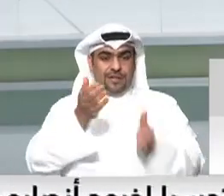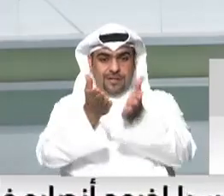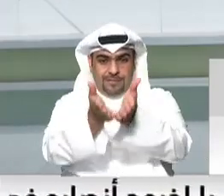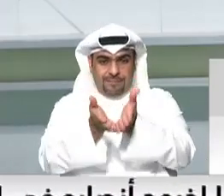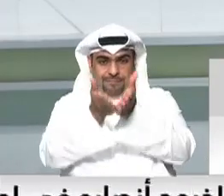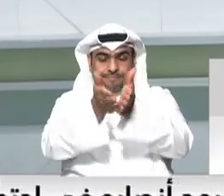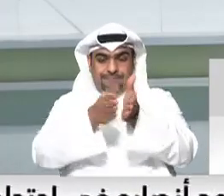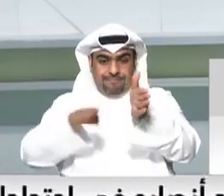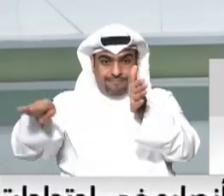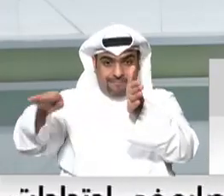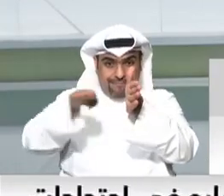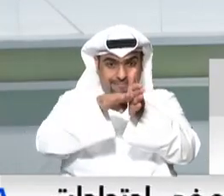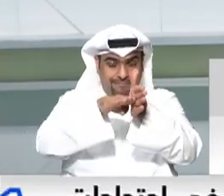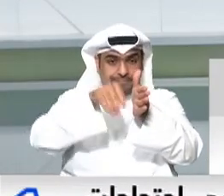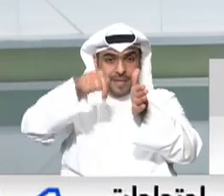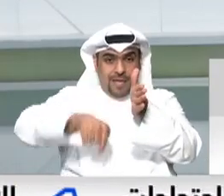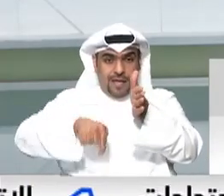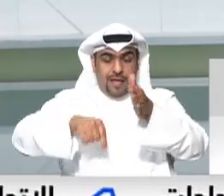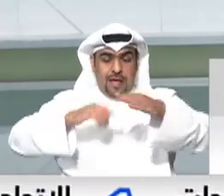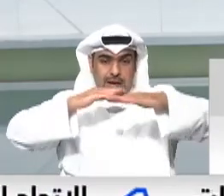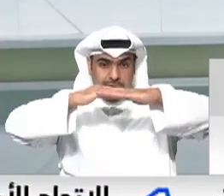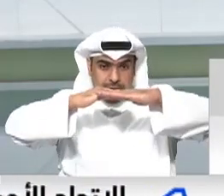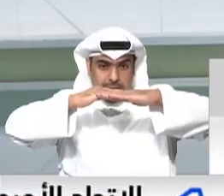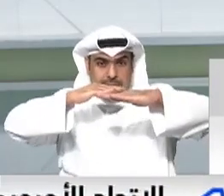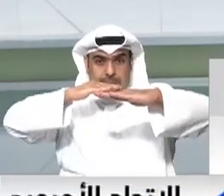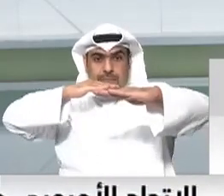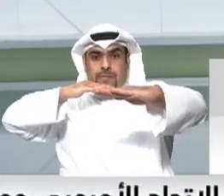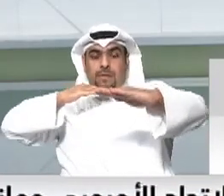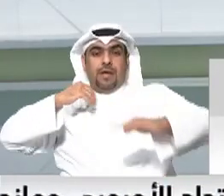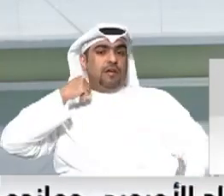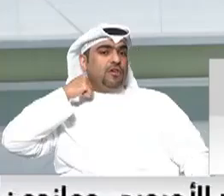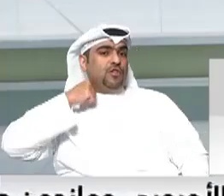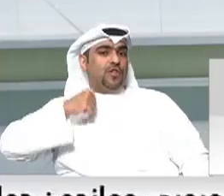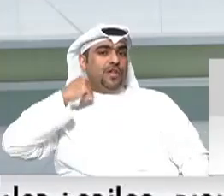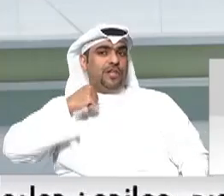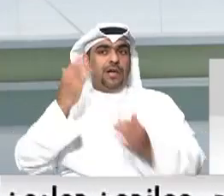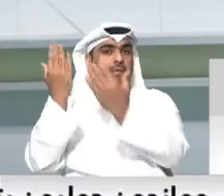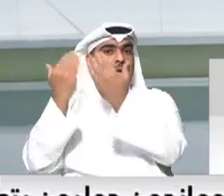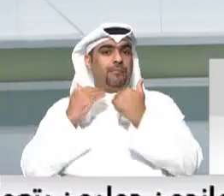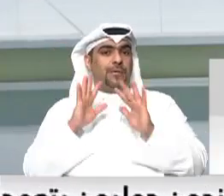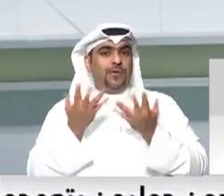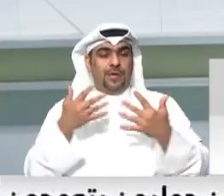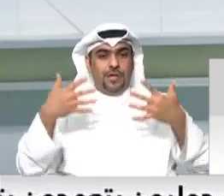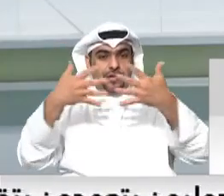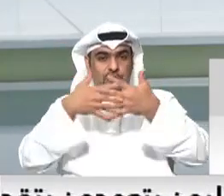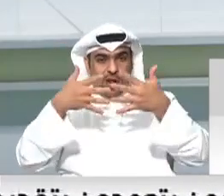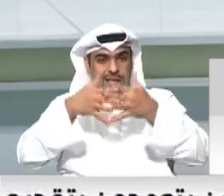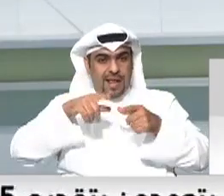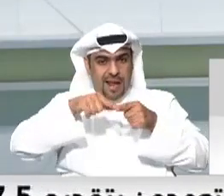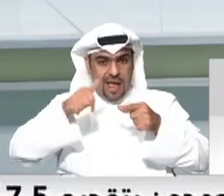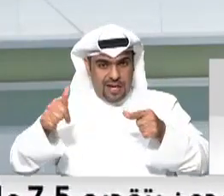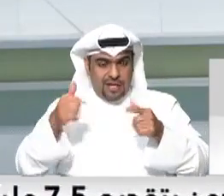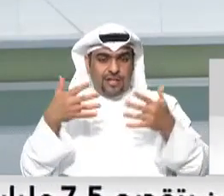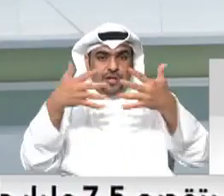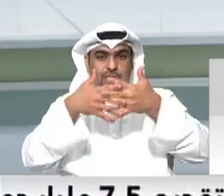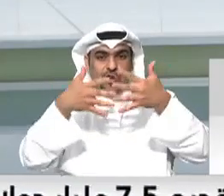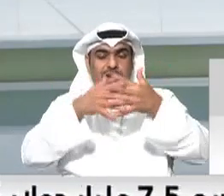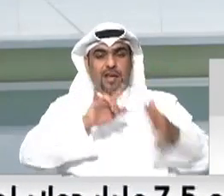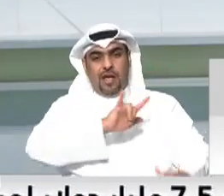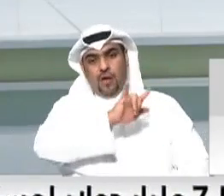من الشويخ بالتعاقد مع شركه هيونداي الكوريه وشركه الخليج للانشاءات والاعمال